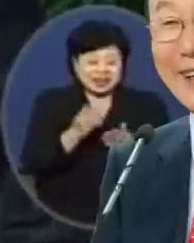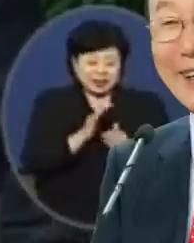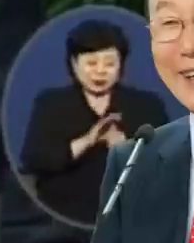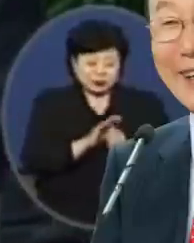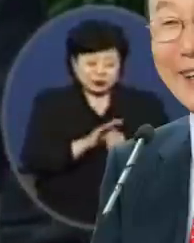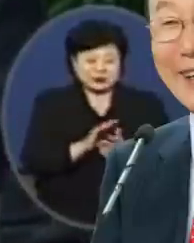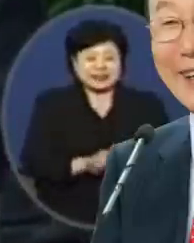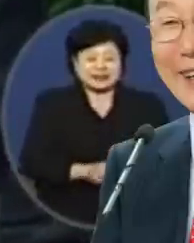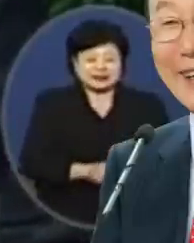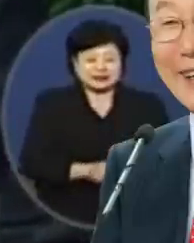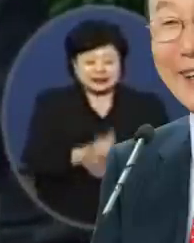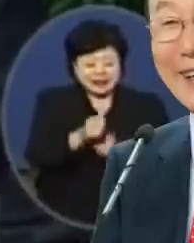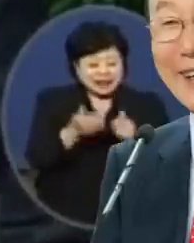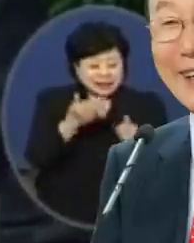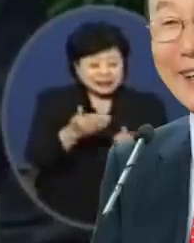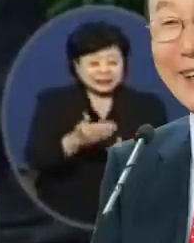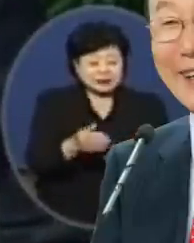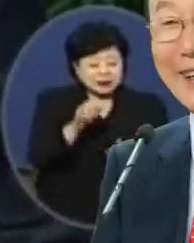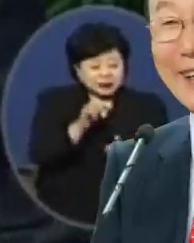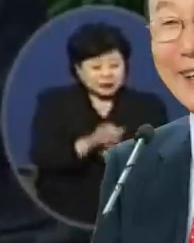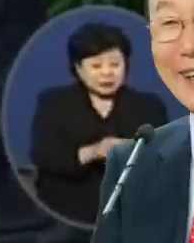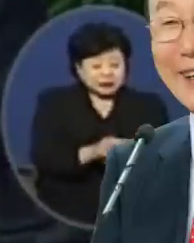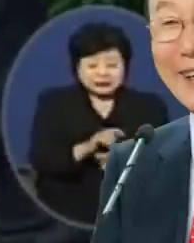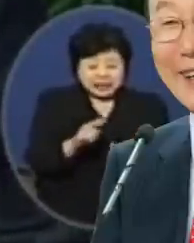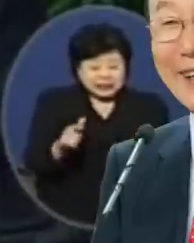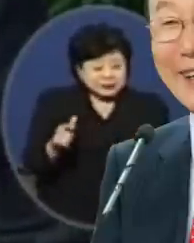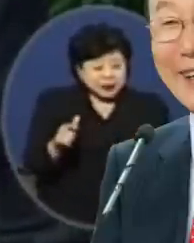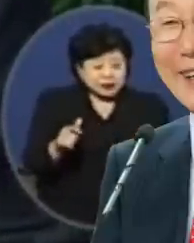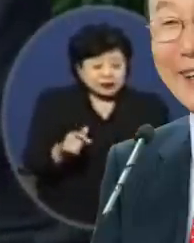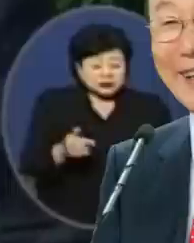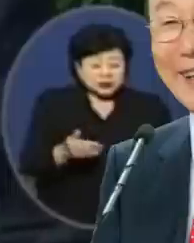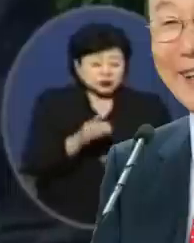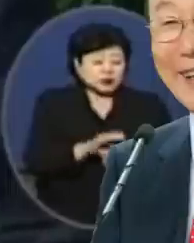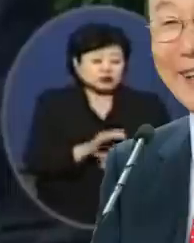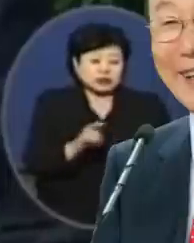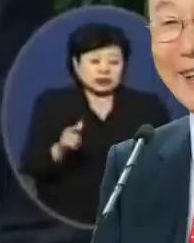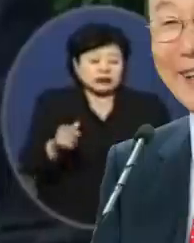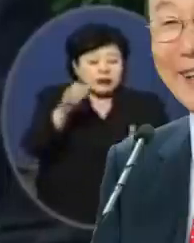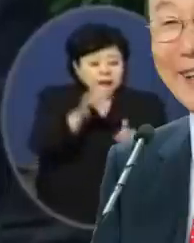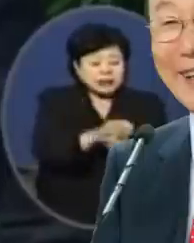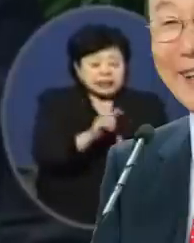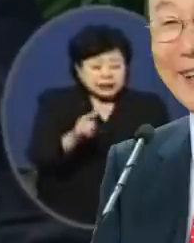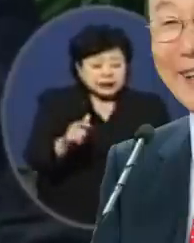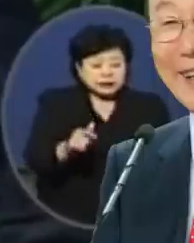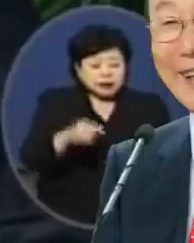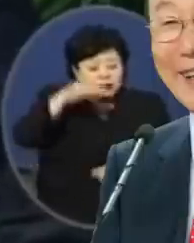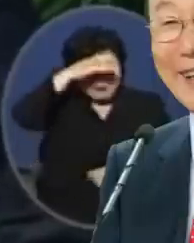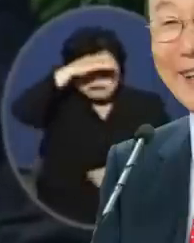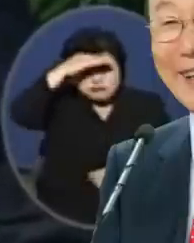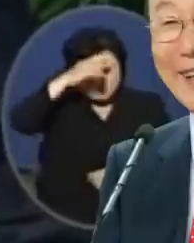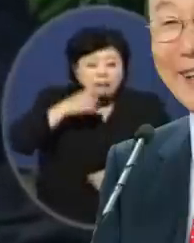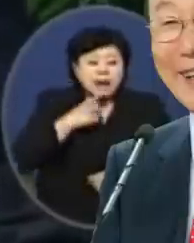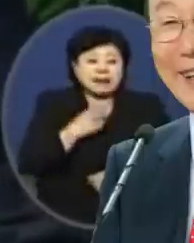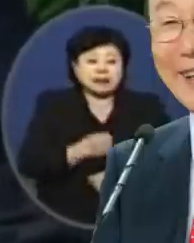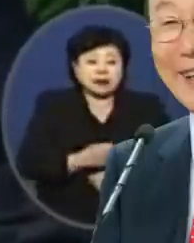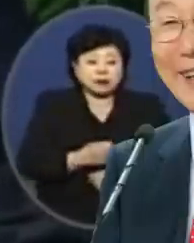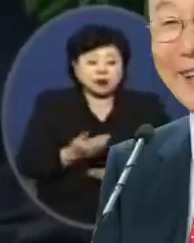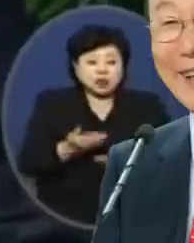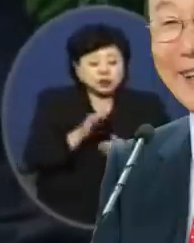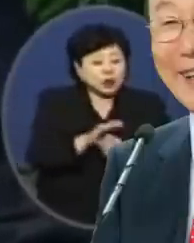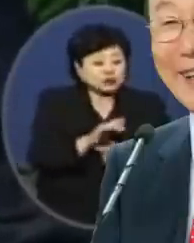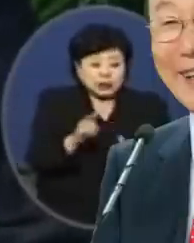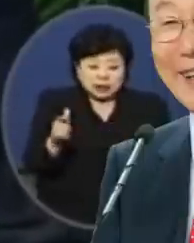것입니다. 하나님은 안 맡은 것은 절대로 일 안 하십니다. 맡기지 않은 것 하나님 구경하고 계시지 일 안 하는